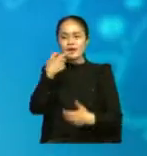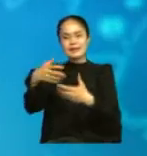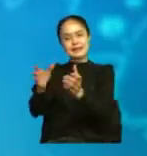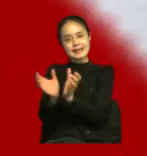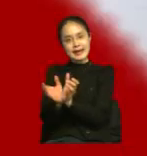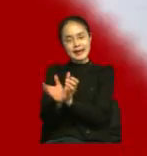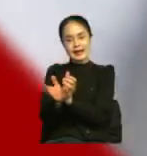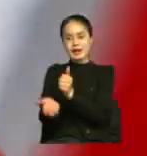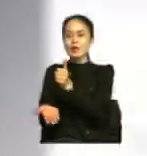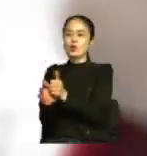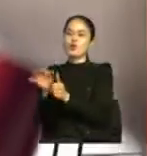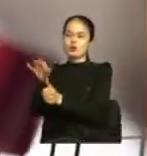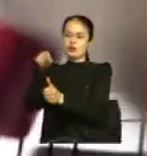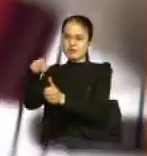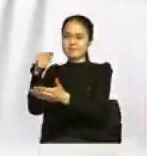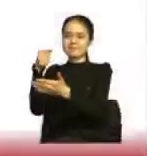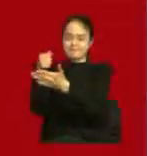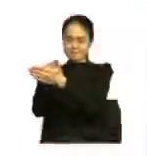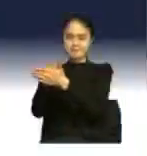기자입니다.